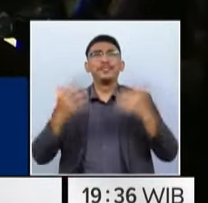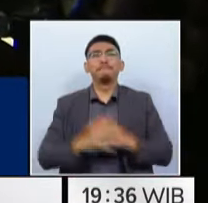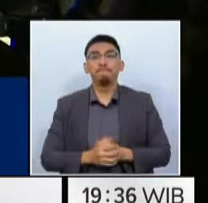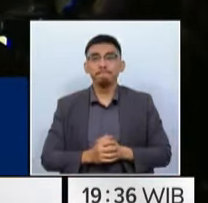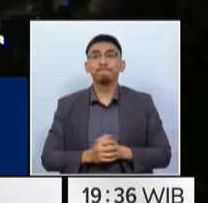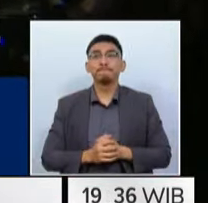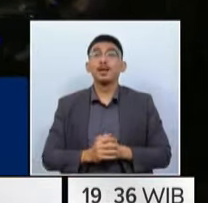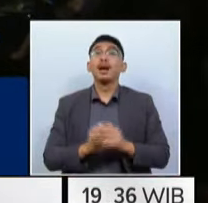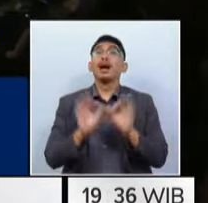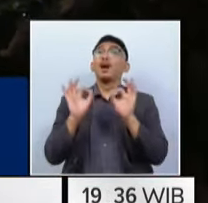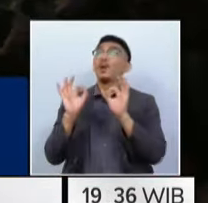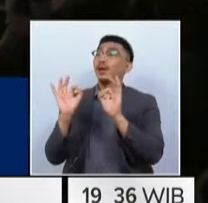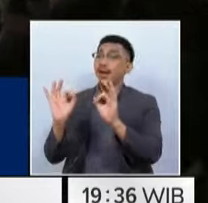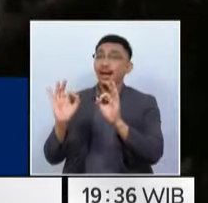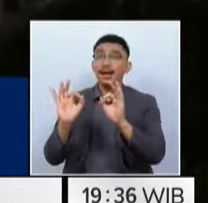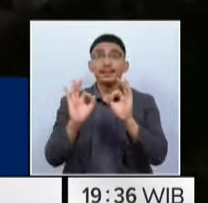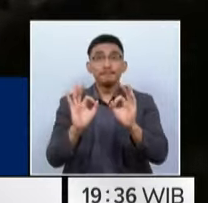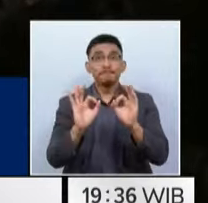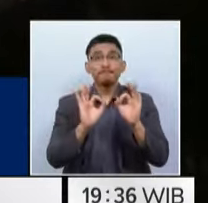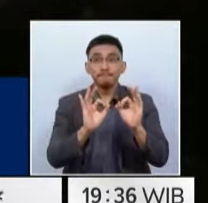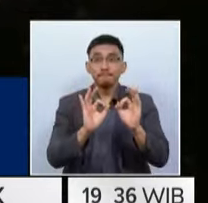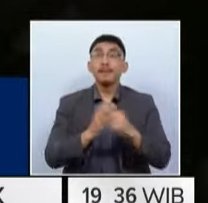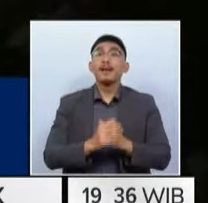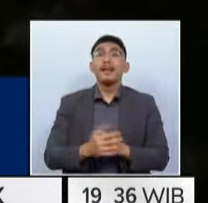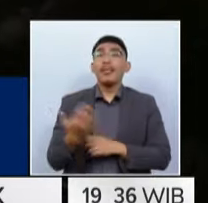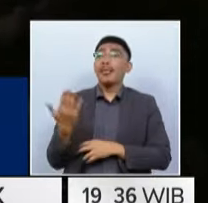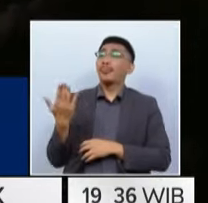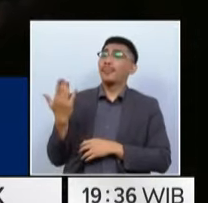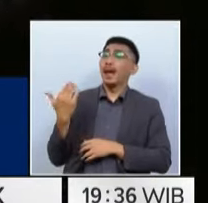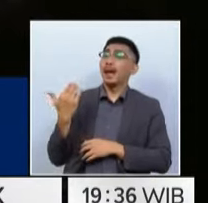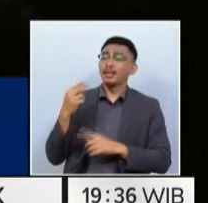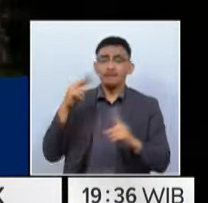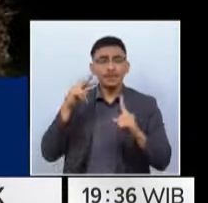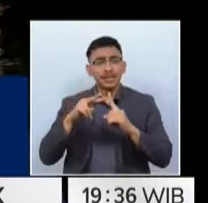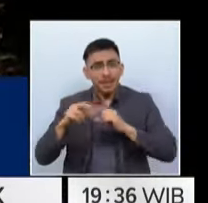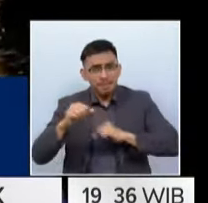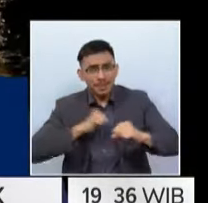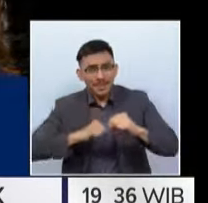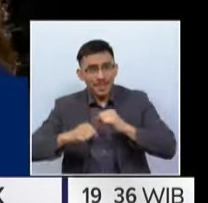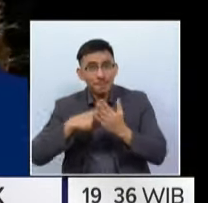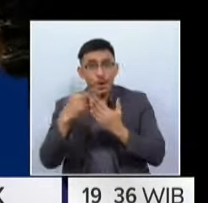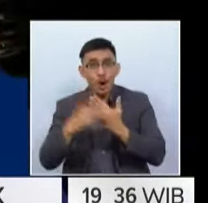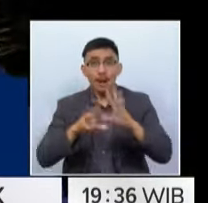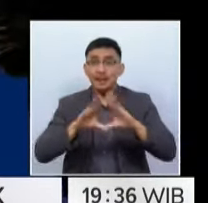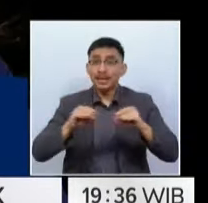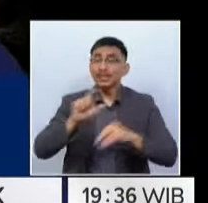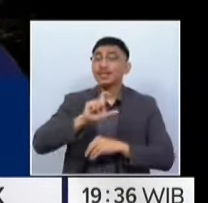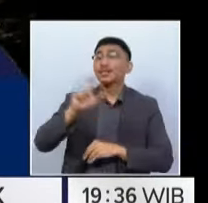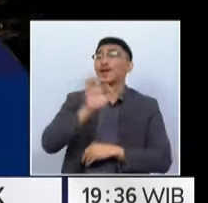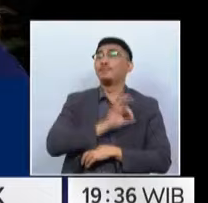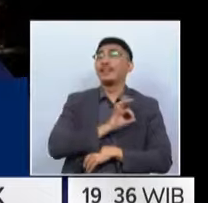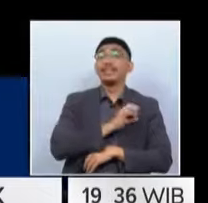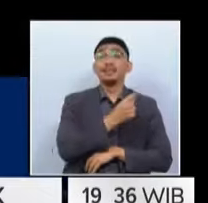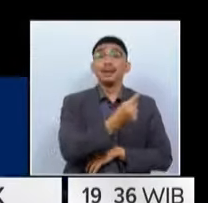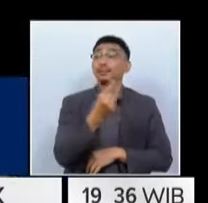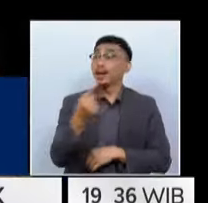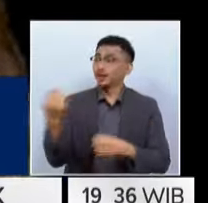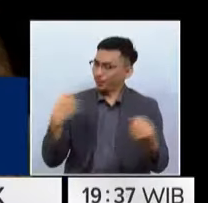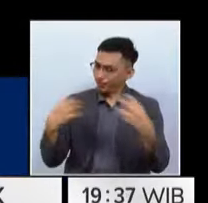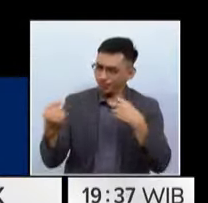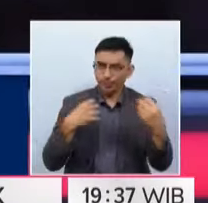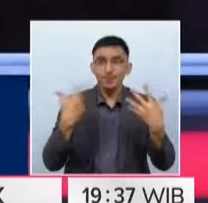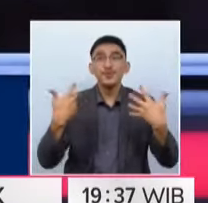Oke Ario tadi kita sudah dengarkan Seperti apa visi misi dan program kerja dari para calon presiden Nah setelah jeda